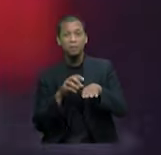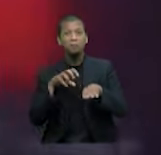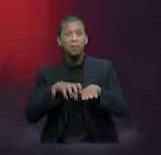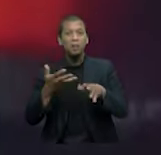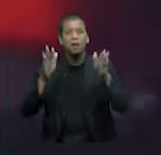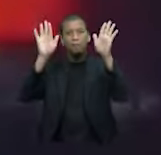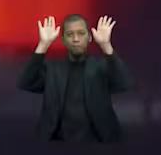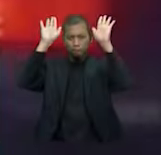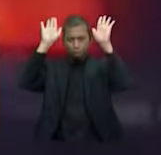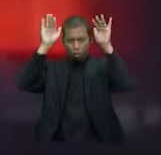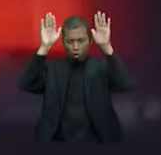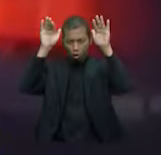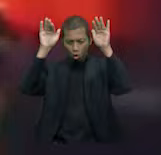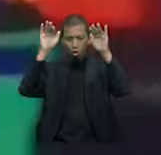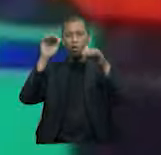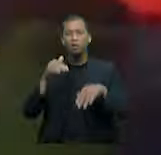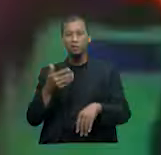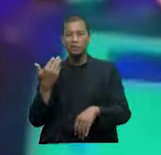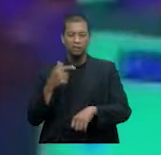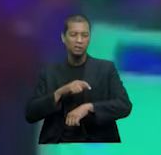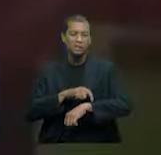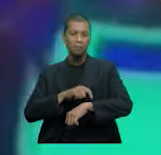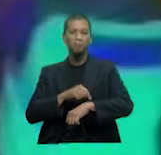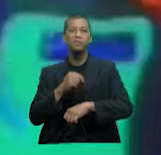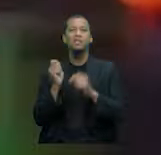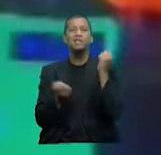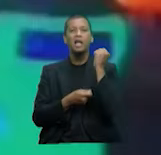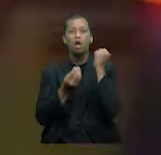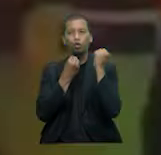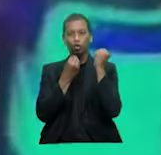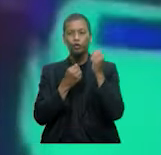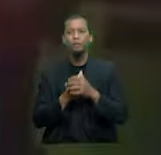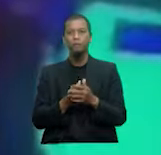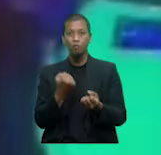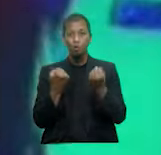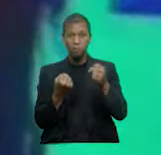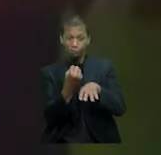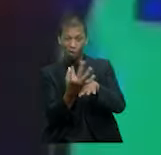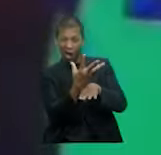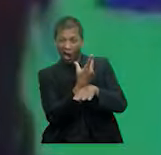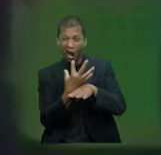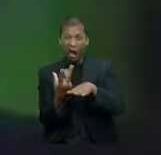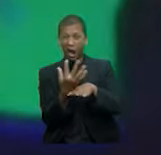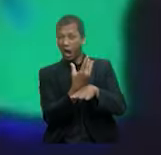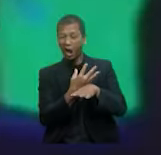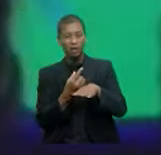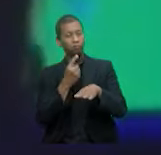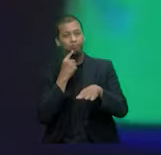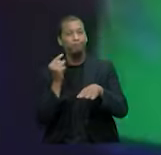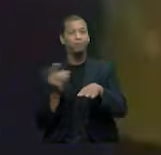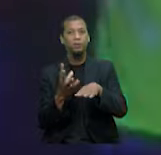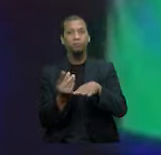sahur. Api dengan cepat membesar melahap seluruh bagian mobil.